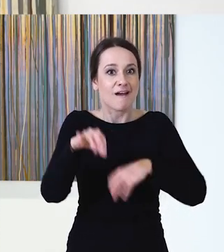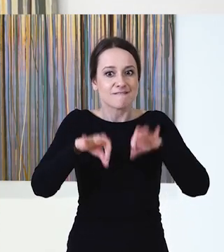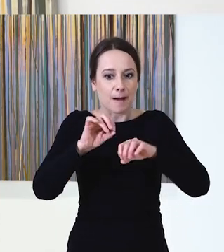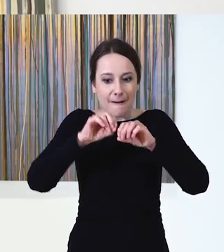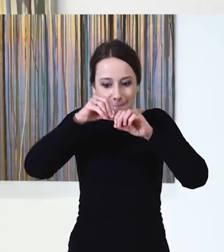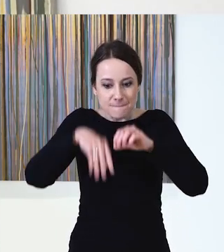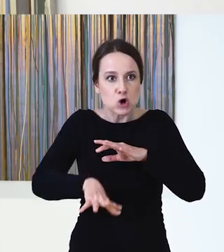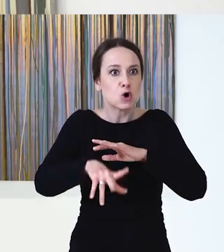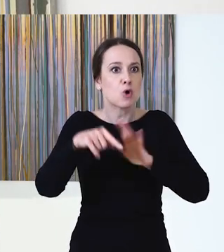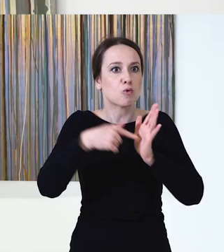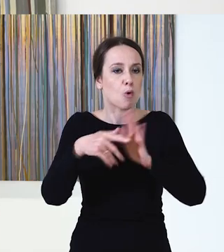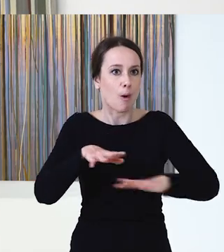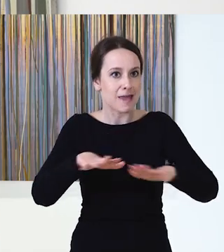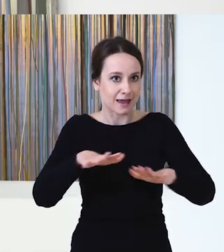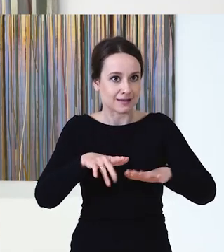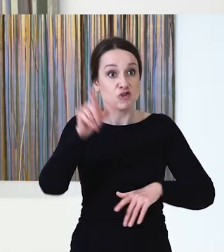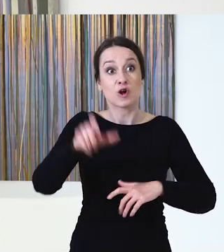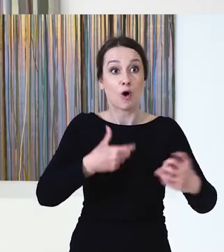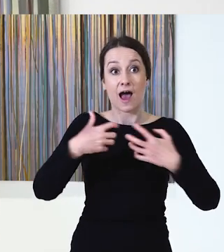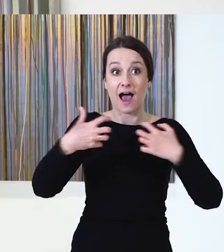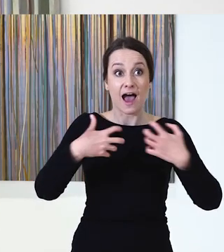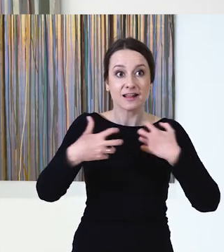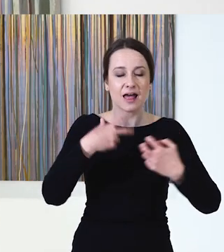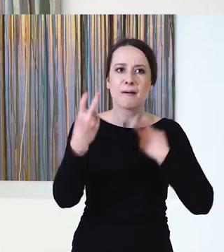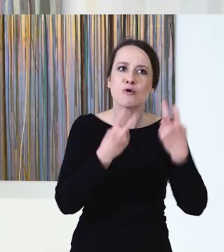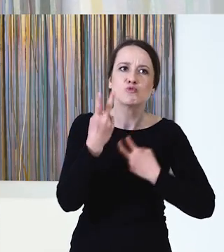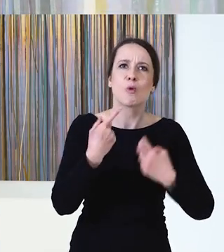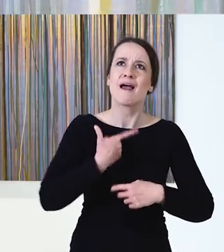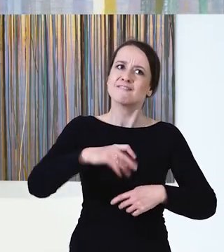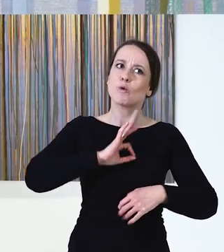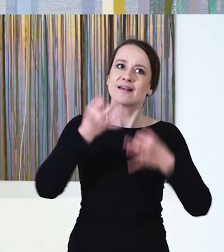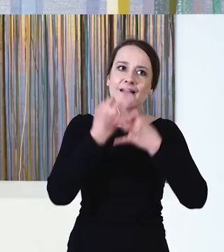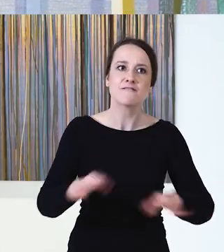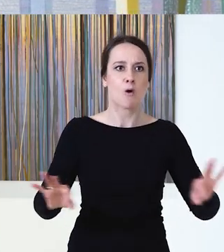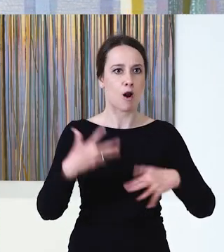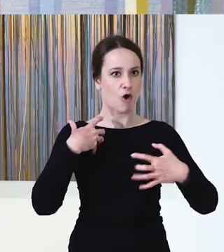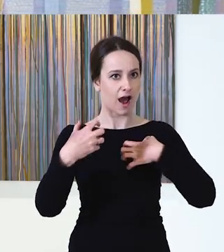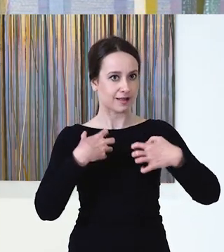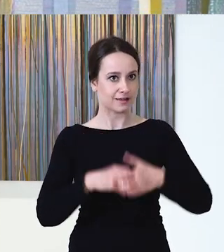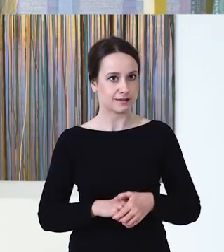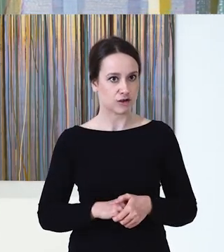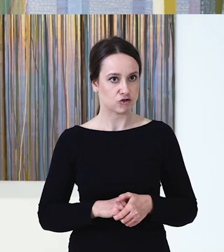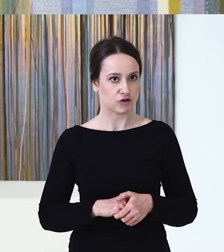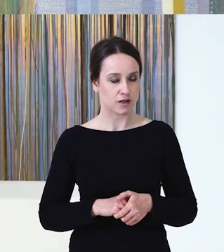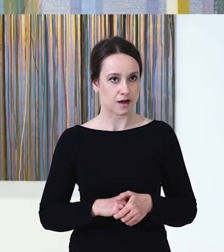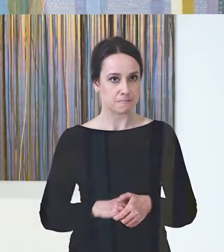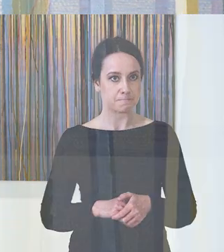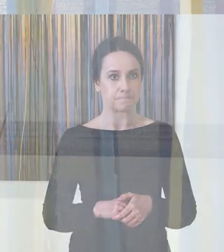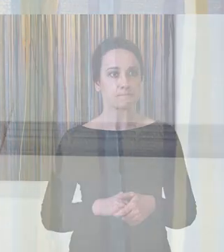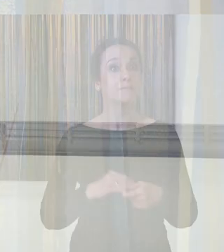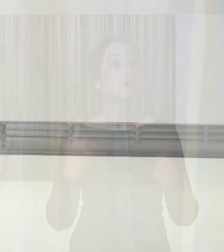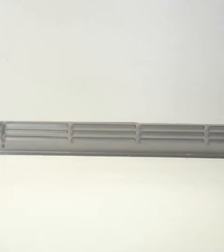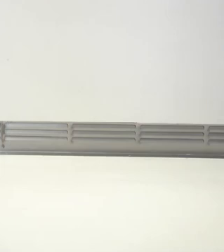czyli artysta poszukuje właśnie takiej swojej własnej wolności artystycznej w obrębie